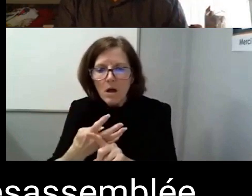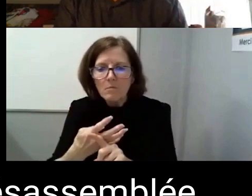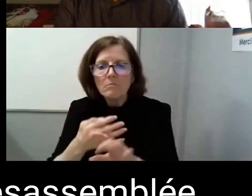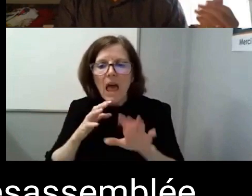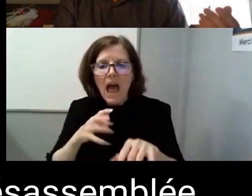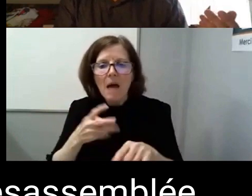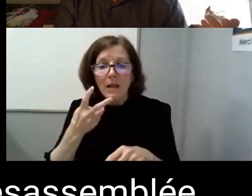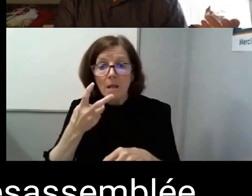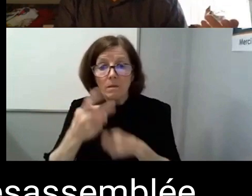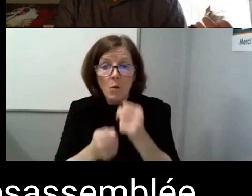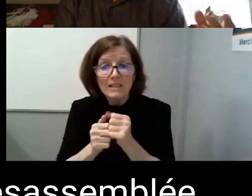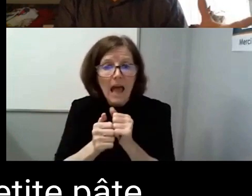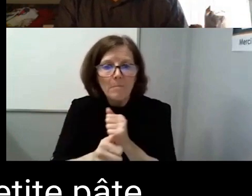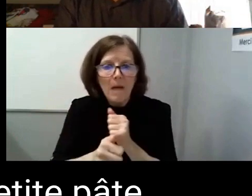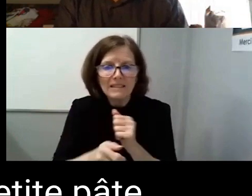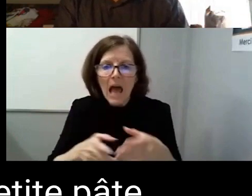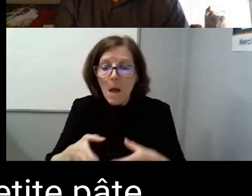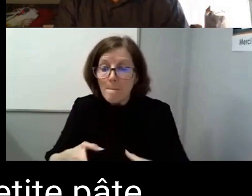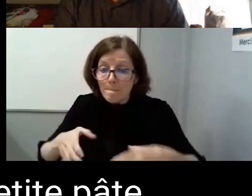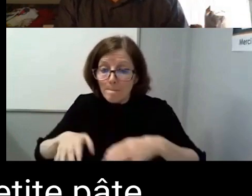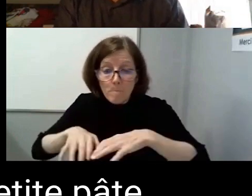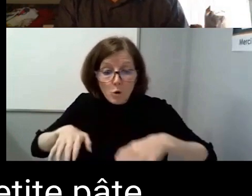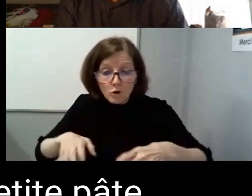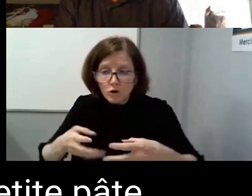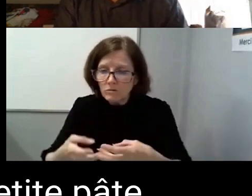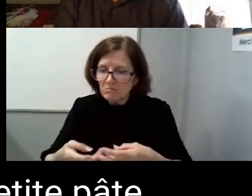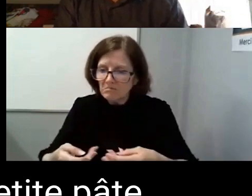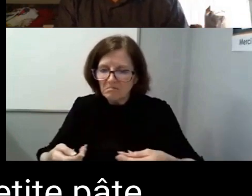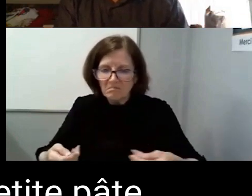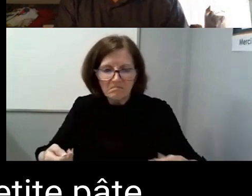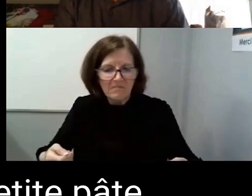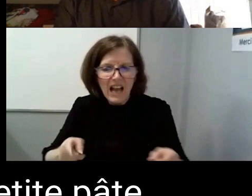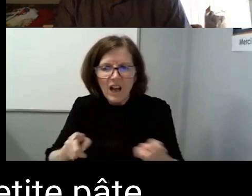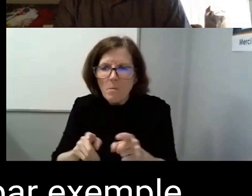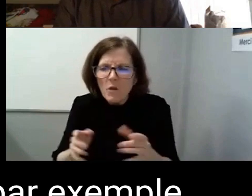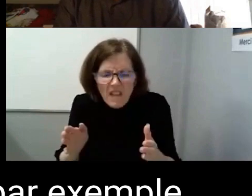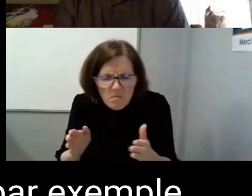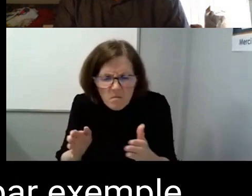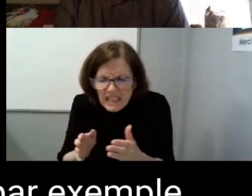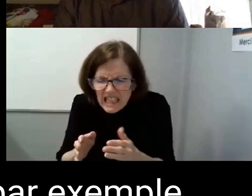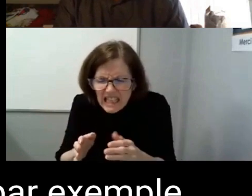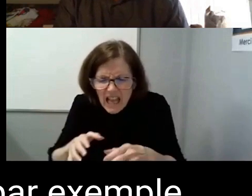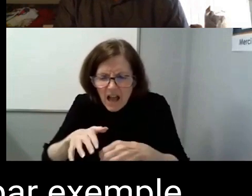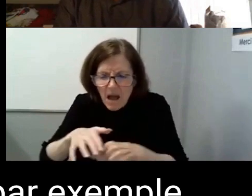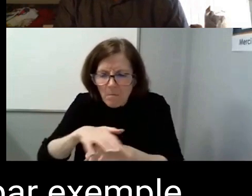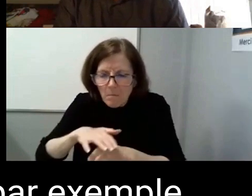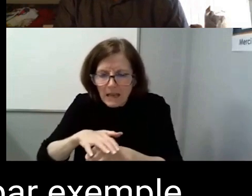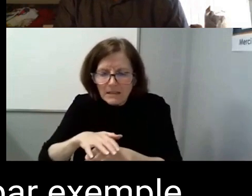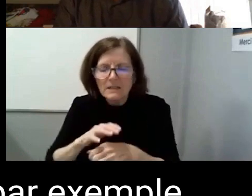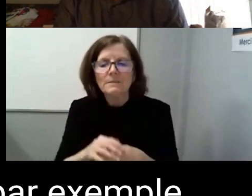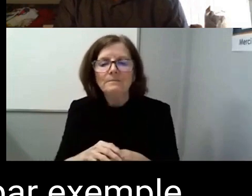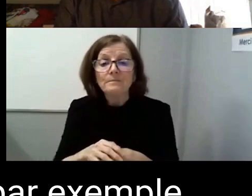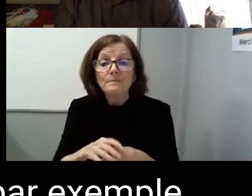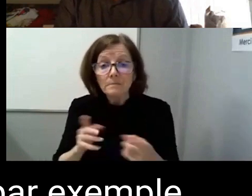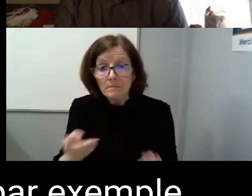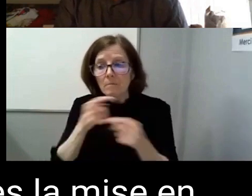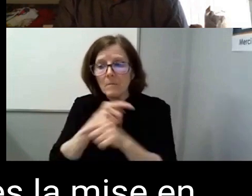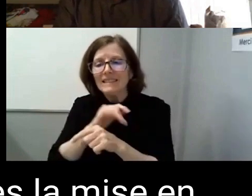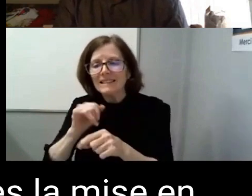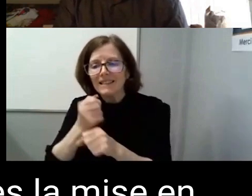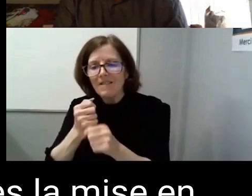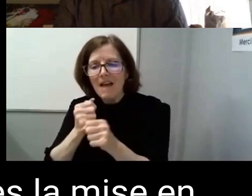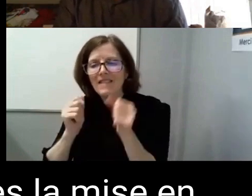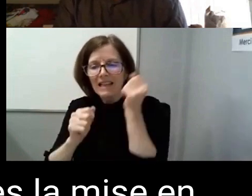complètement désassemblée. Elle va être rendue un peu comme une petite pâte. À l'inverse, si je travaille avec des érables, par